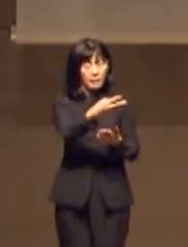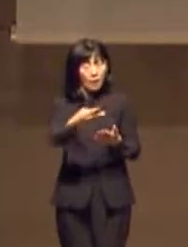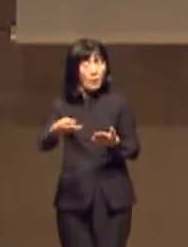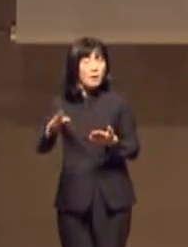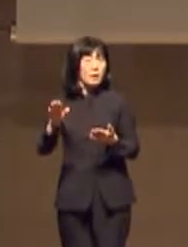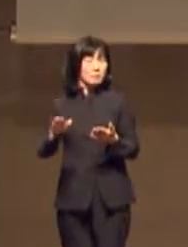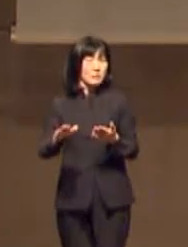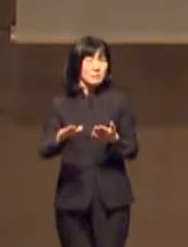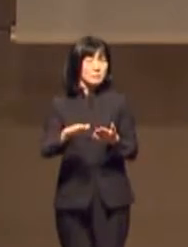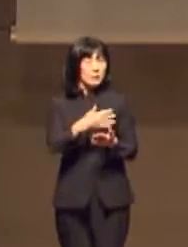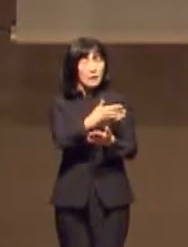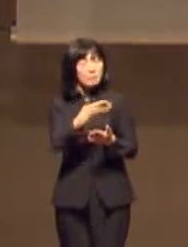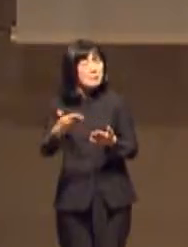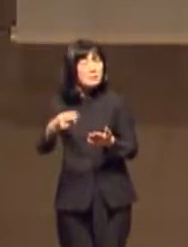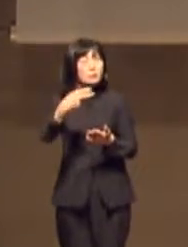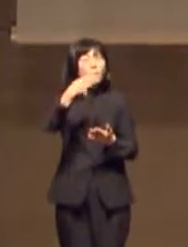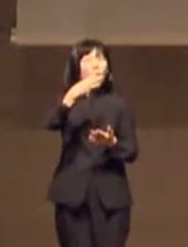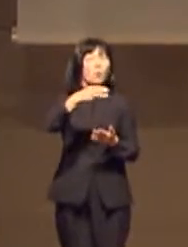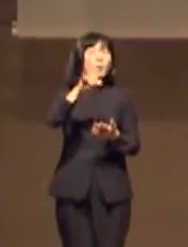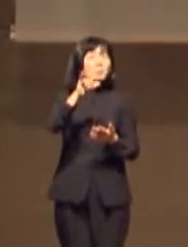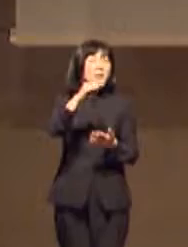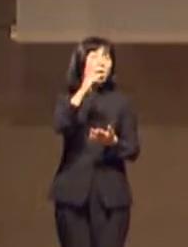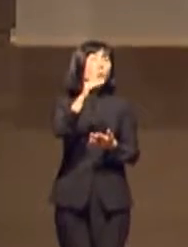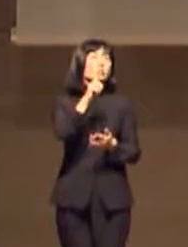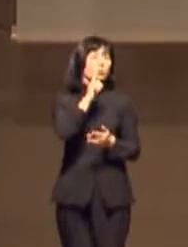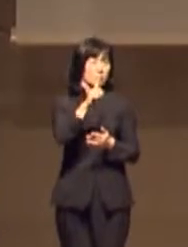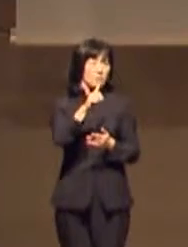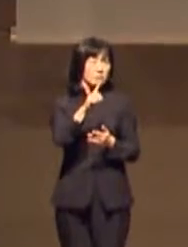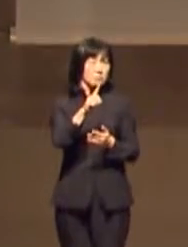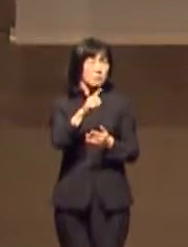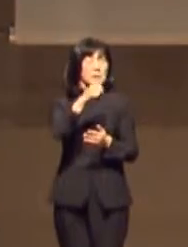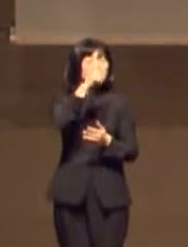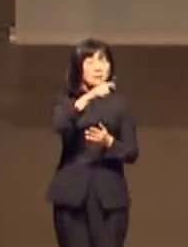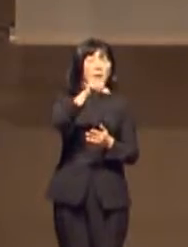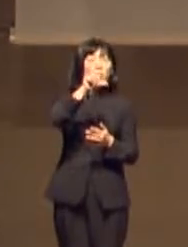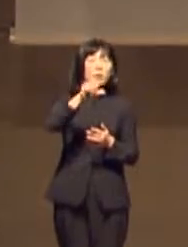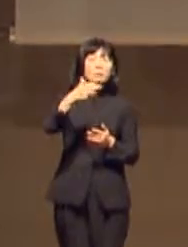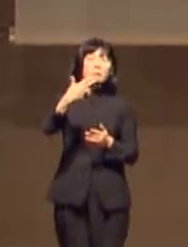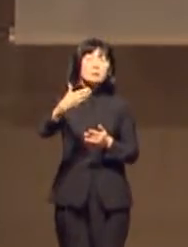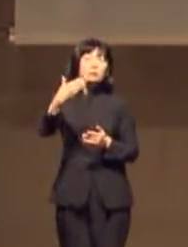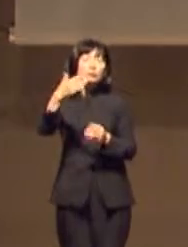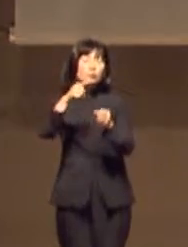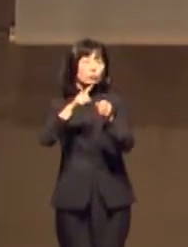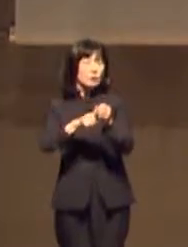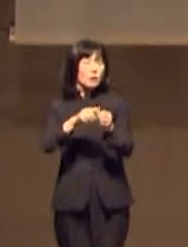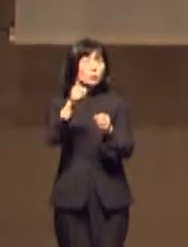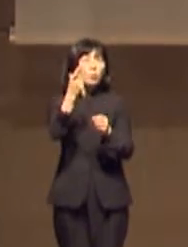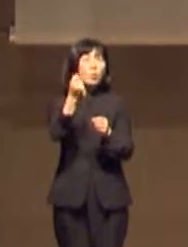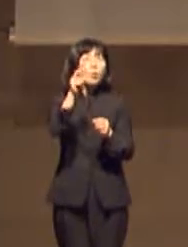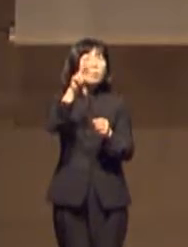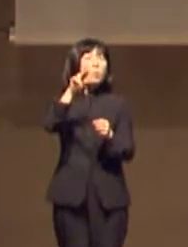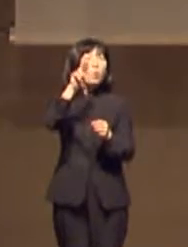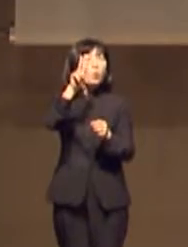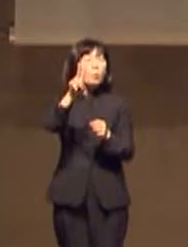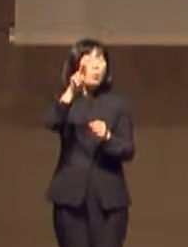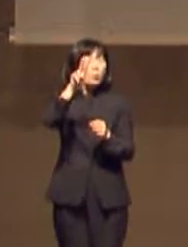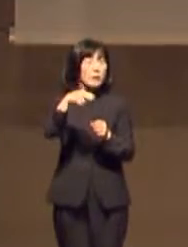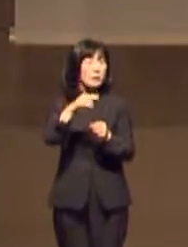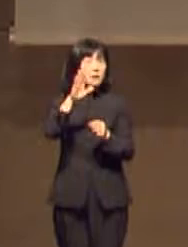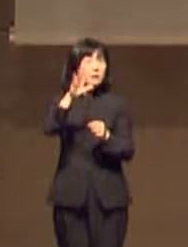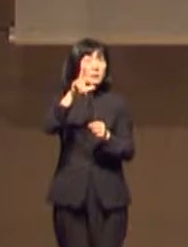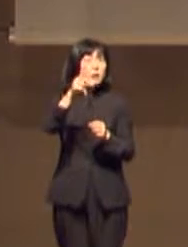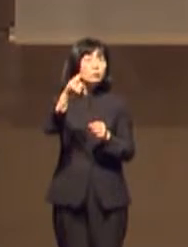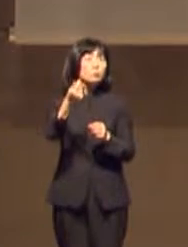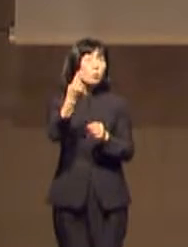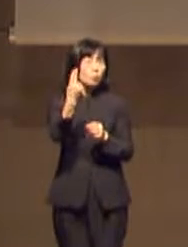から水の都と呼ばれ、その起源は1589年に毛利輝元が太田川デルタの